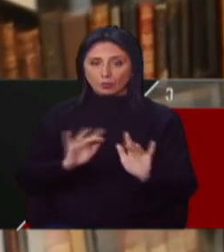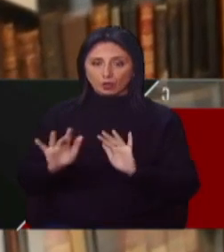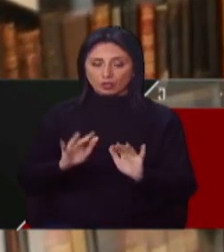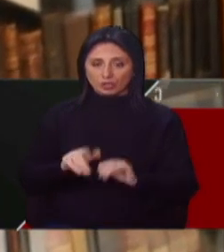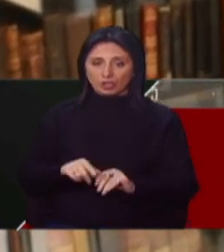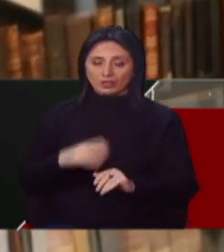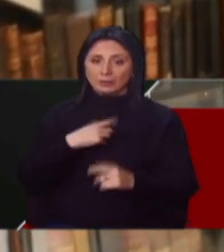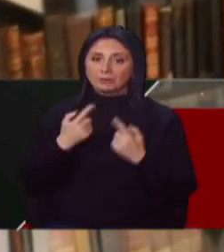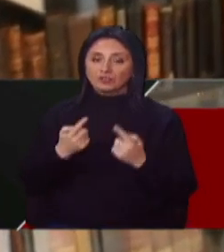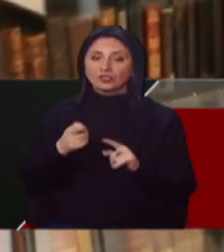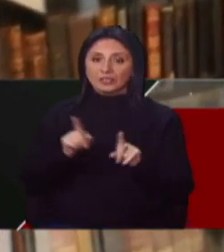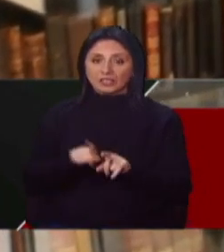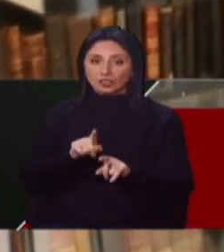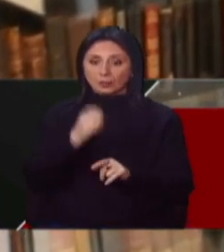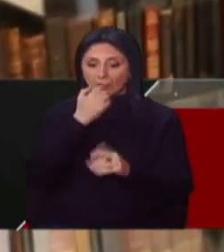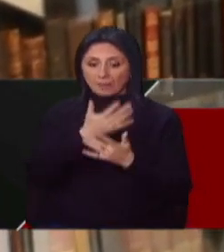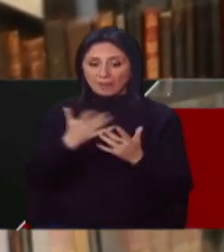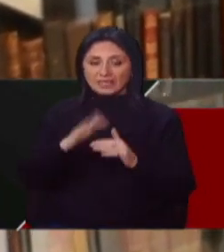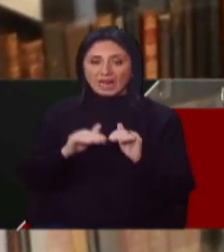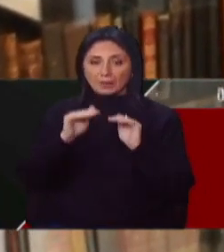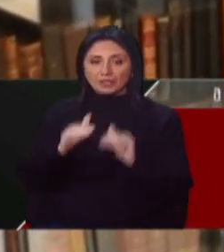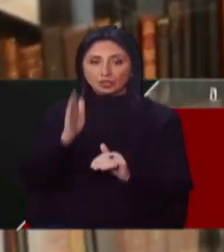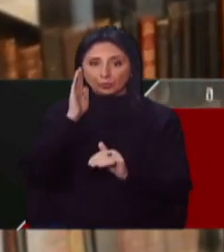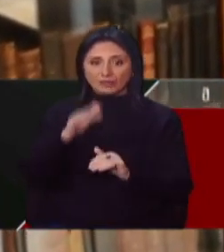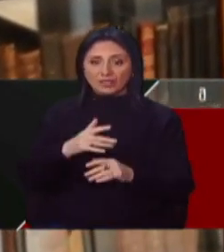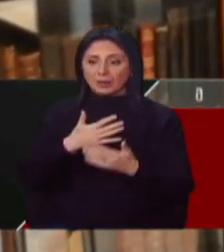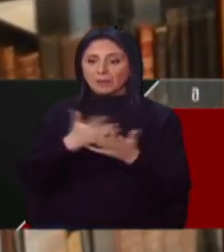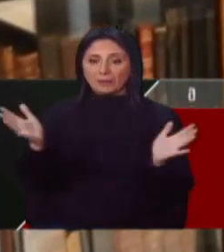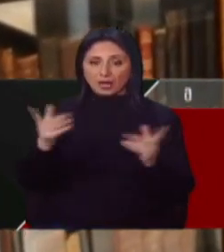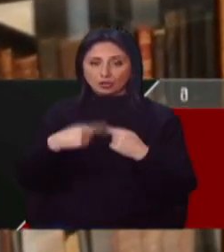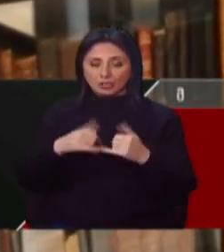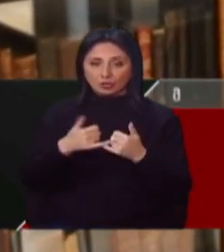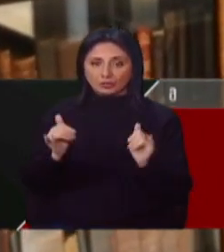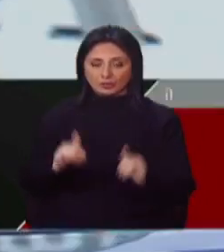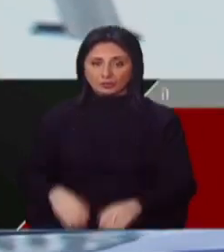პროცესში და მნიშვნელოვანია ისიც, რომ ეს მასალები ხელმისაწვდომი გახდება ფართო საზოგადოებისთვის.